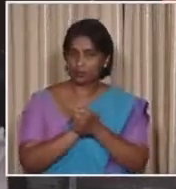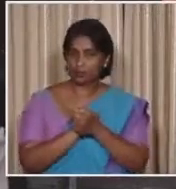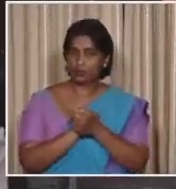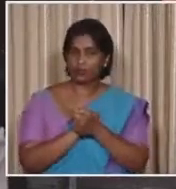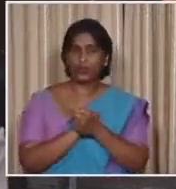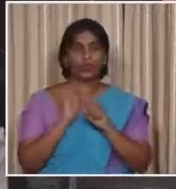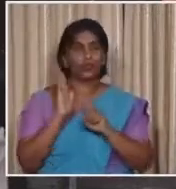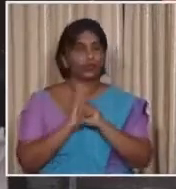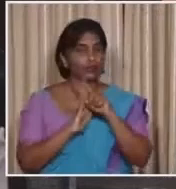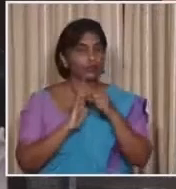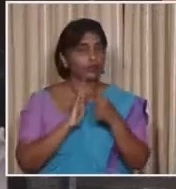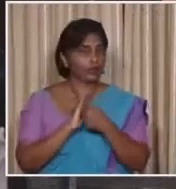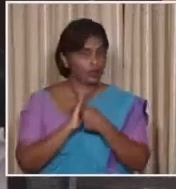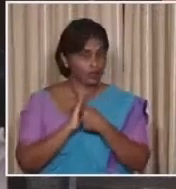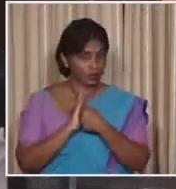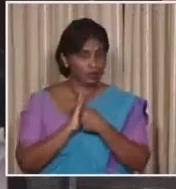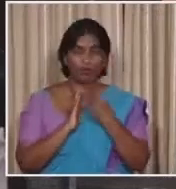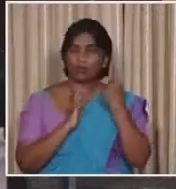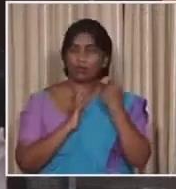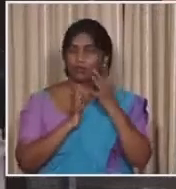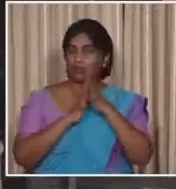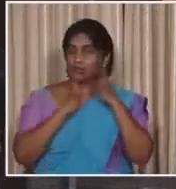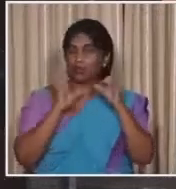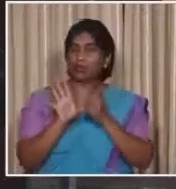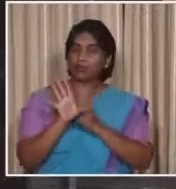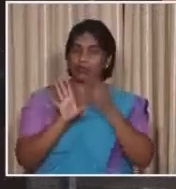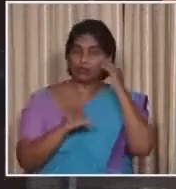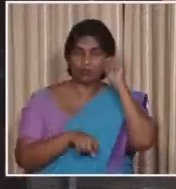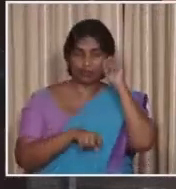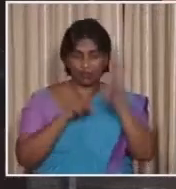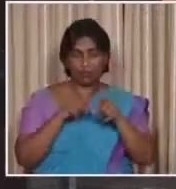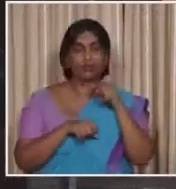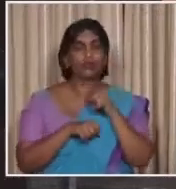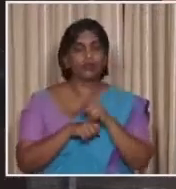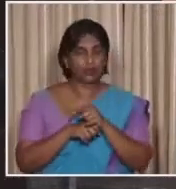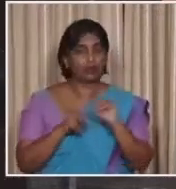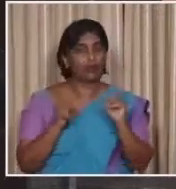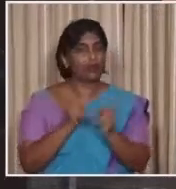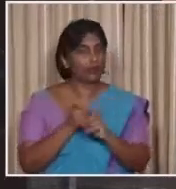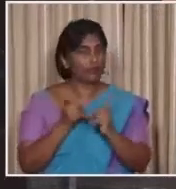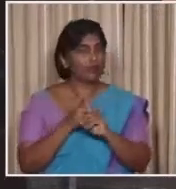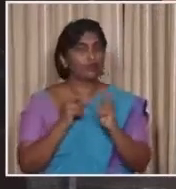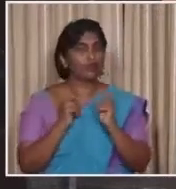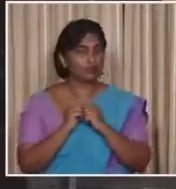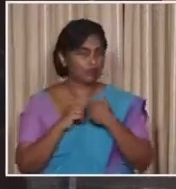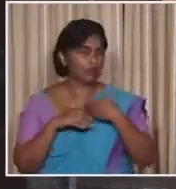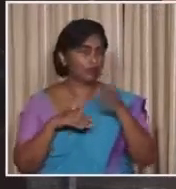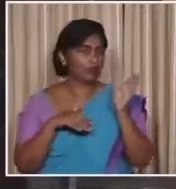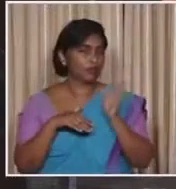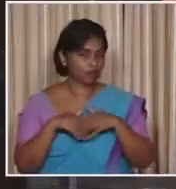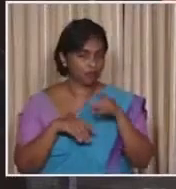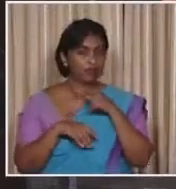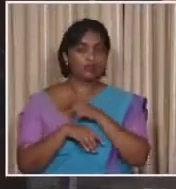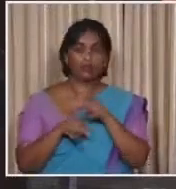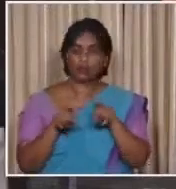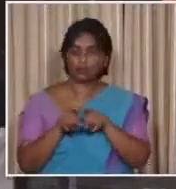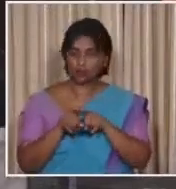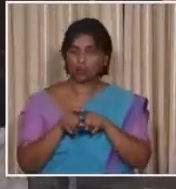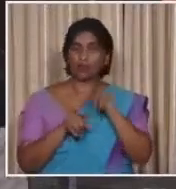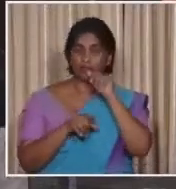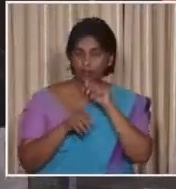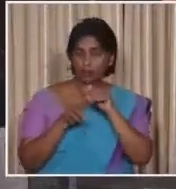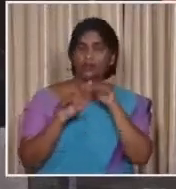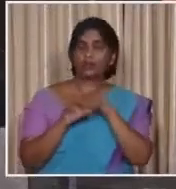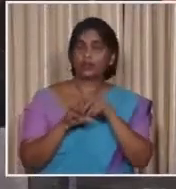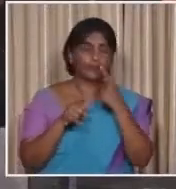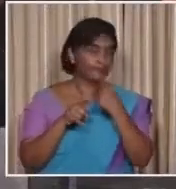கிழக்கிலிருந்து ஆயிரக்கணக்கான இளைஞர்கள் ஆயுத போராட்டத்திலே இழைந்தார்கள். ஆயுத போராட்டத்தில் இணைந்தது